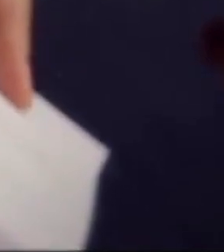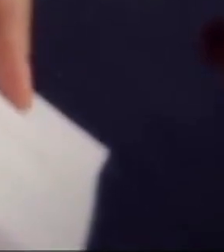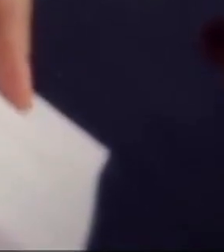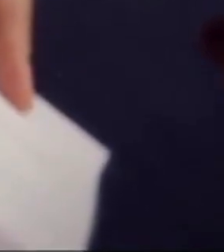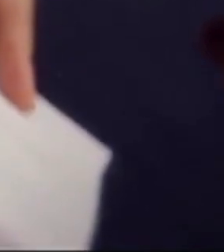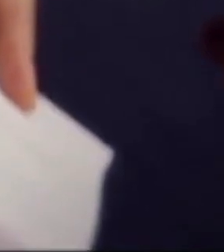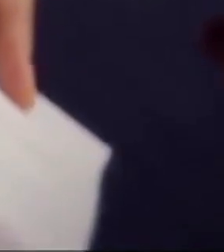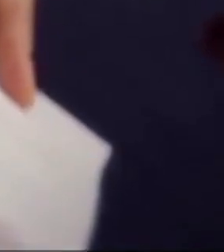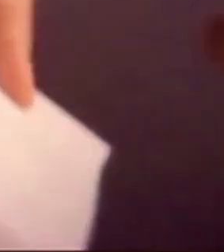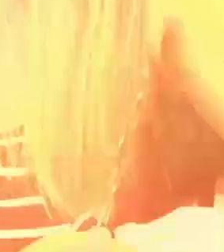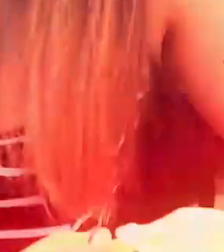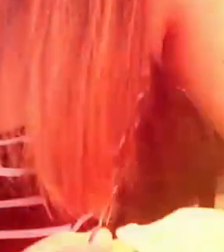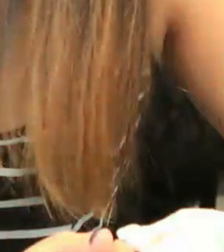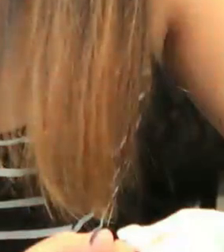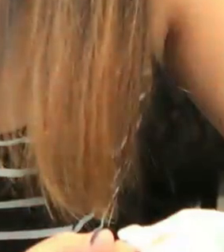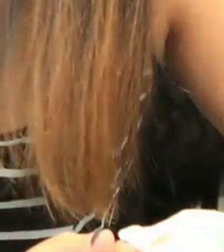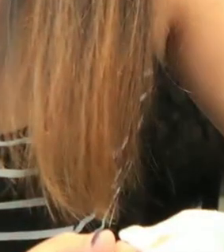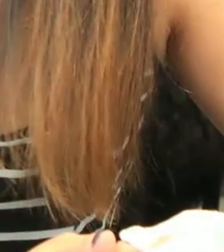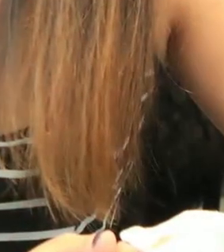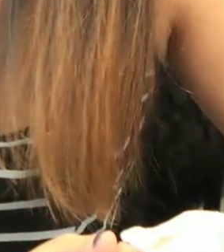아 아 아 으